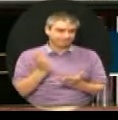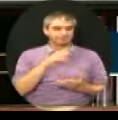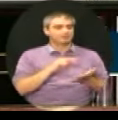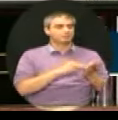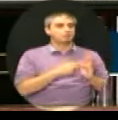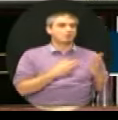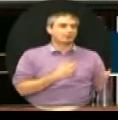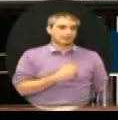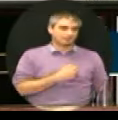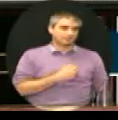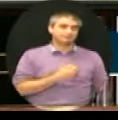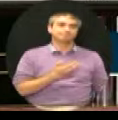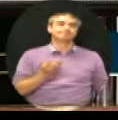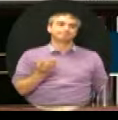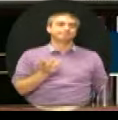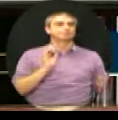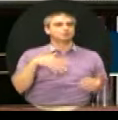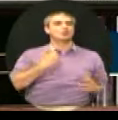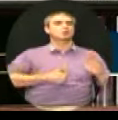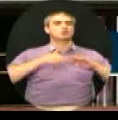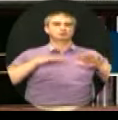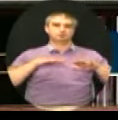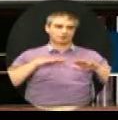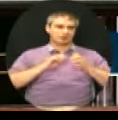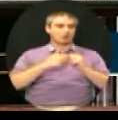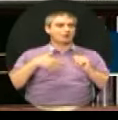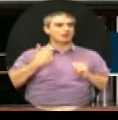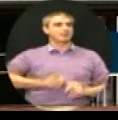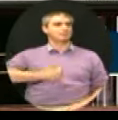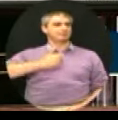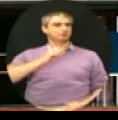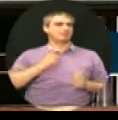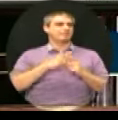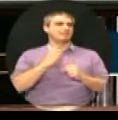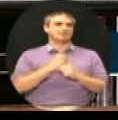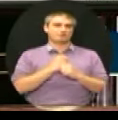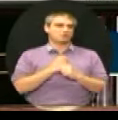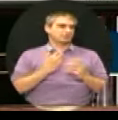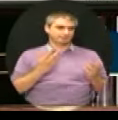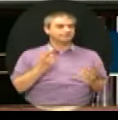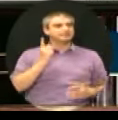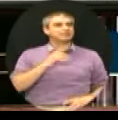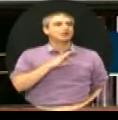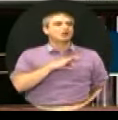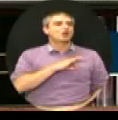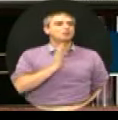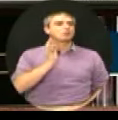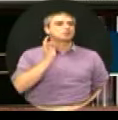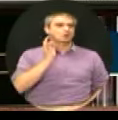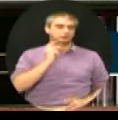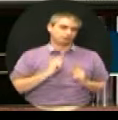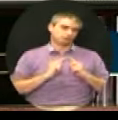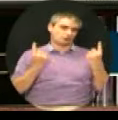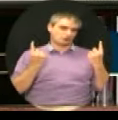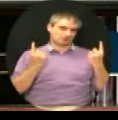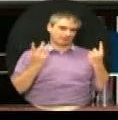את הפוליטיקאים, כדי להיות ראש ממשלה או כדי להיות מנהיג של מפלגת העבודה, צריך תכונות